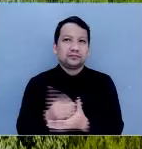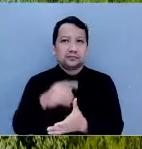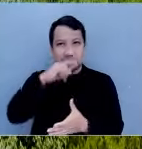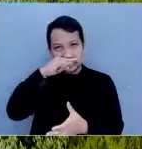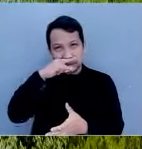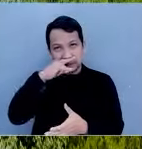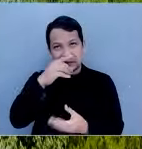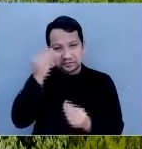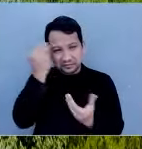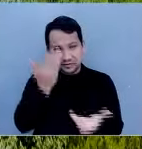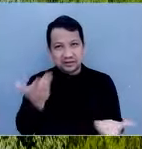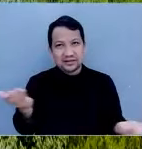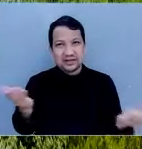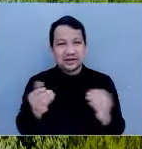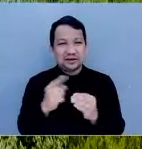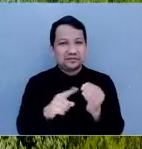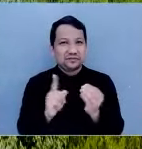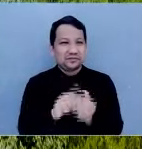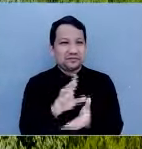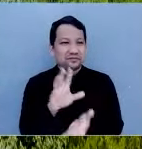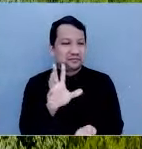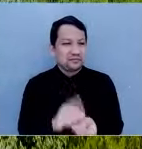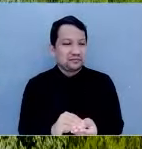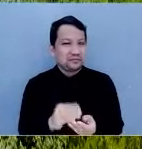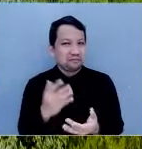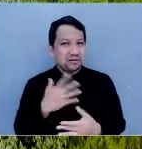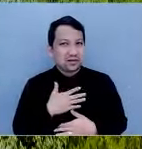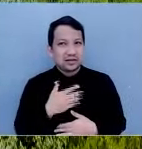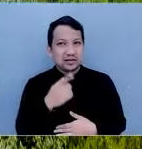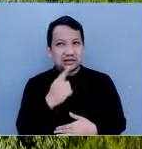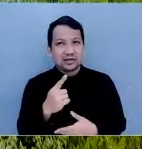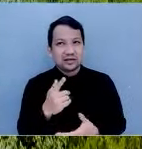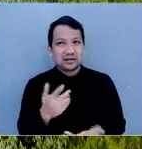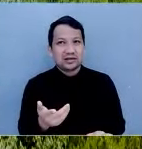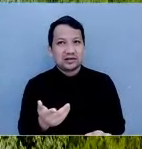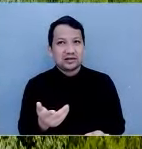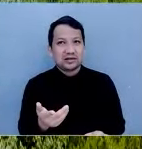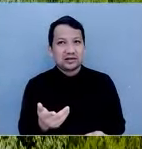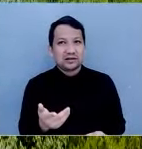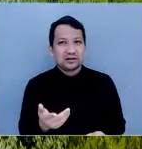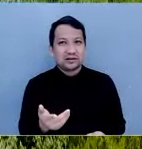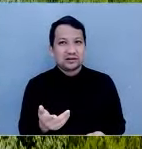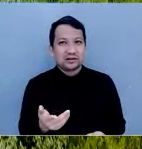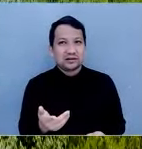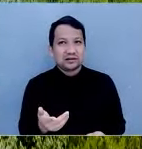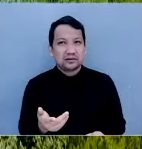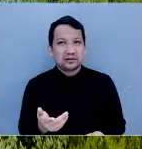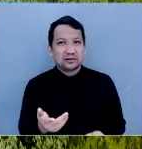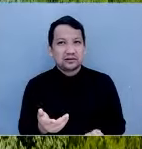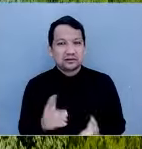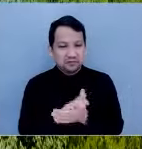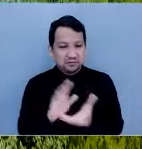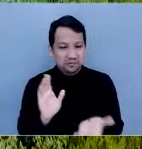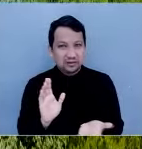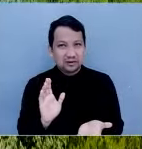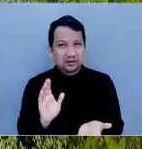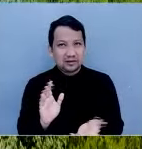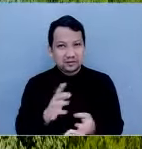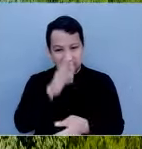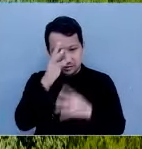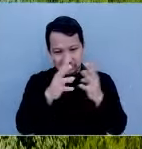Naku, ang daming nanonood ngayon dahil nasa bahay. Kaya maganda dito, Mami Chiki. Hindi mahal. Oo nga. Para makapasok sa ganito, no? Tama. Ng